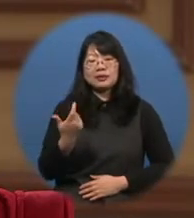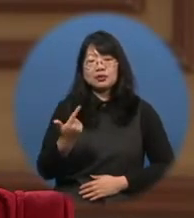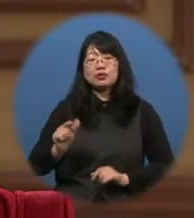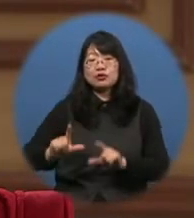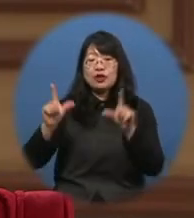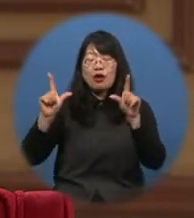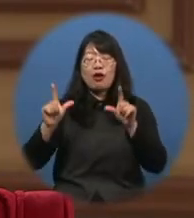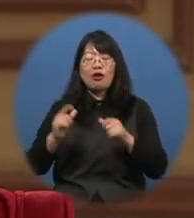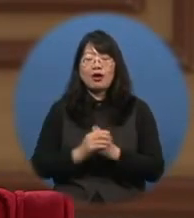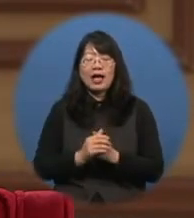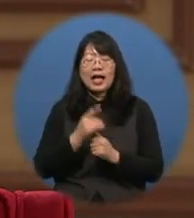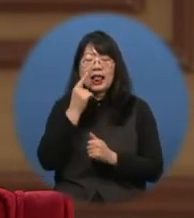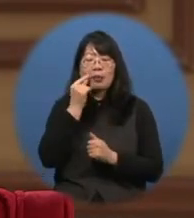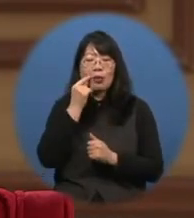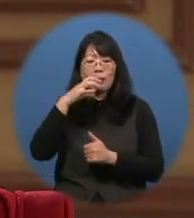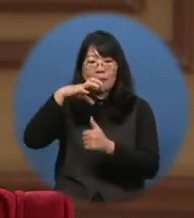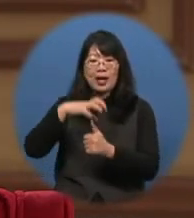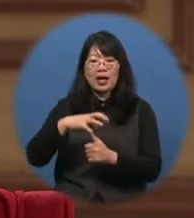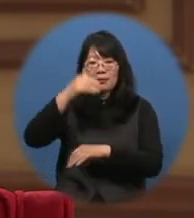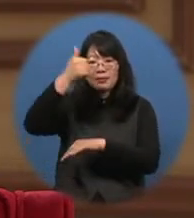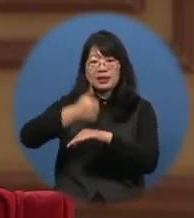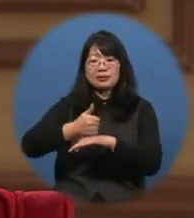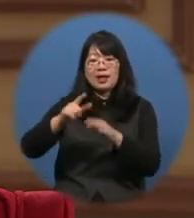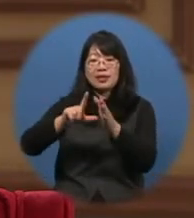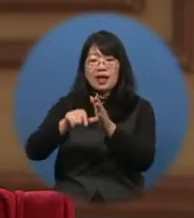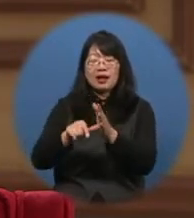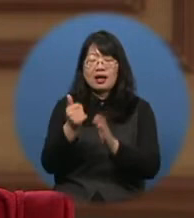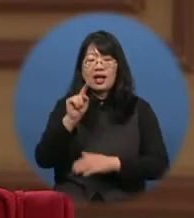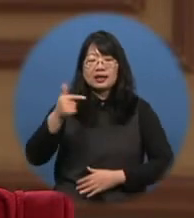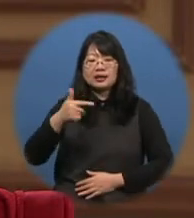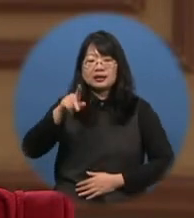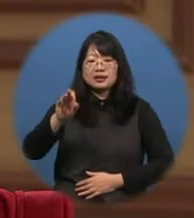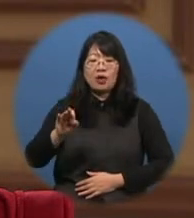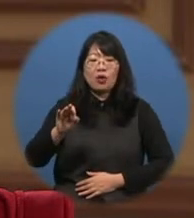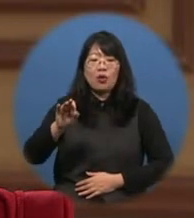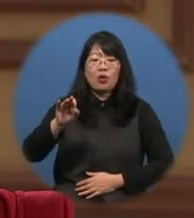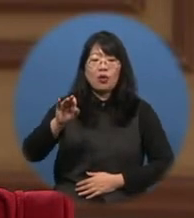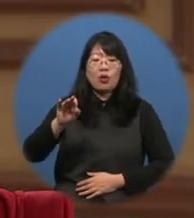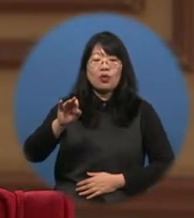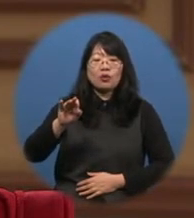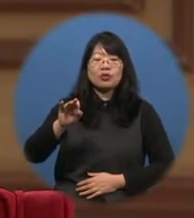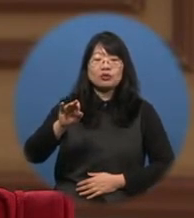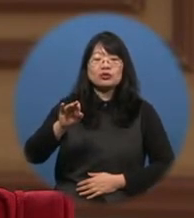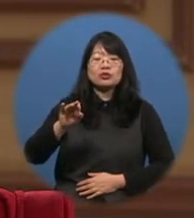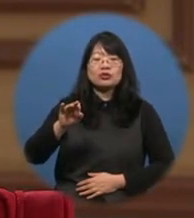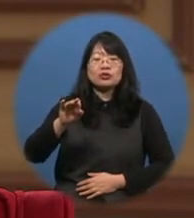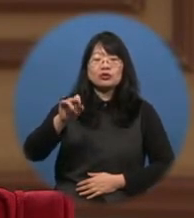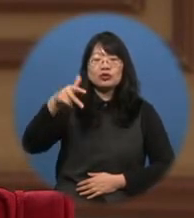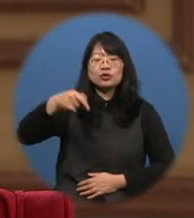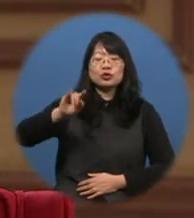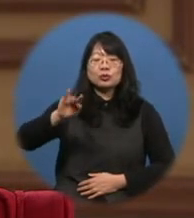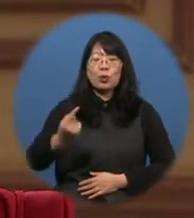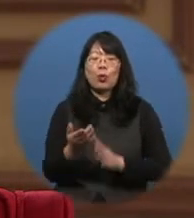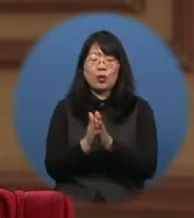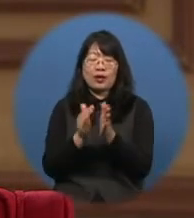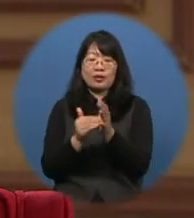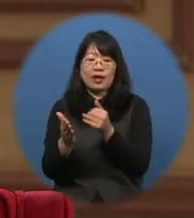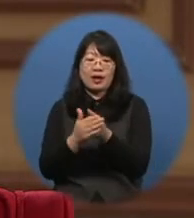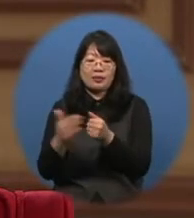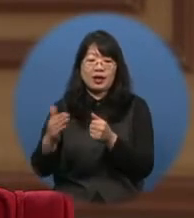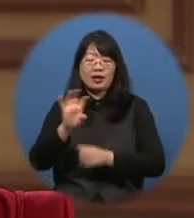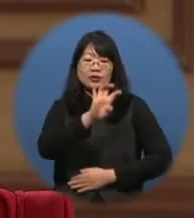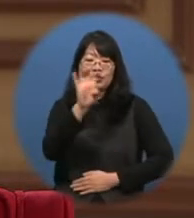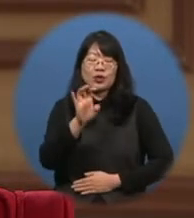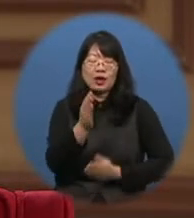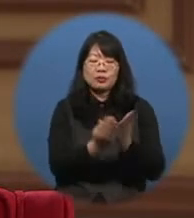1886년 구한말에 저 한송 주보가 네, 시작되면서 유럽의 이제